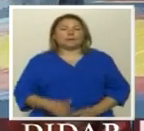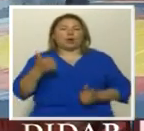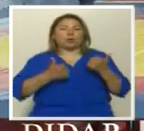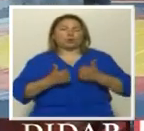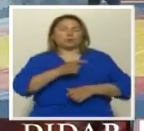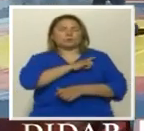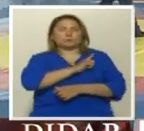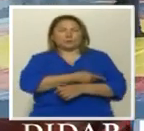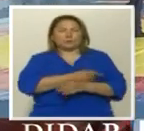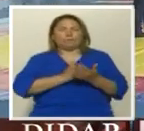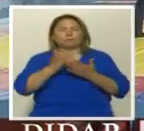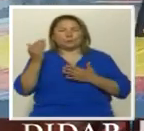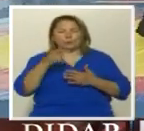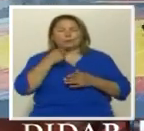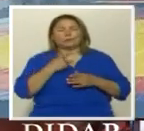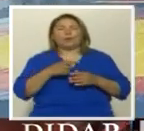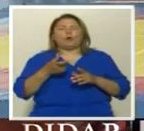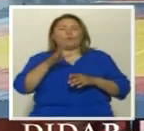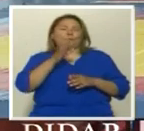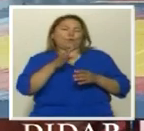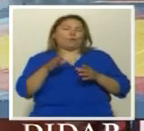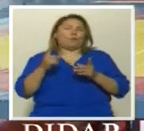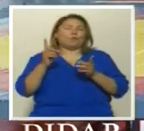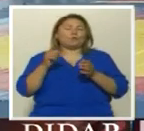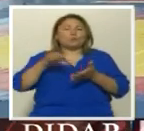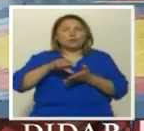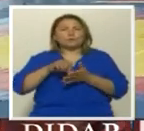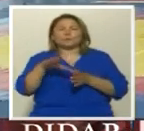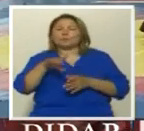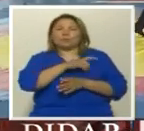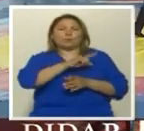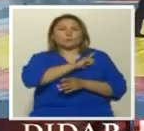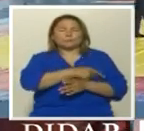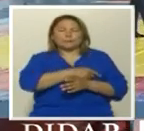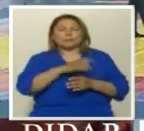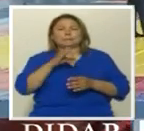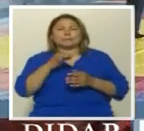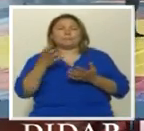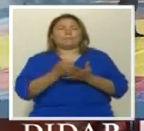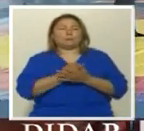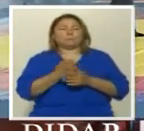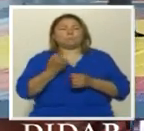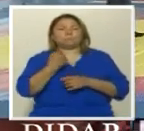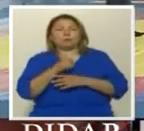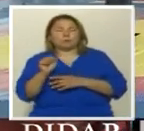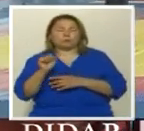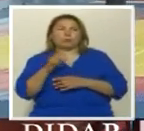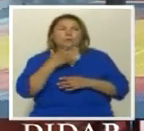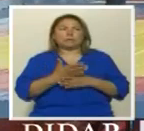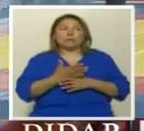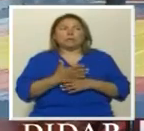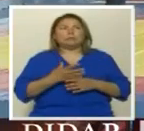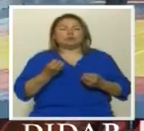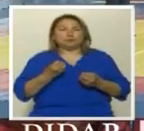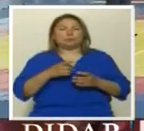Конкуренция на соревнованиях высокая. Соперники очень сильны. Я вышел против бойца по имени Сарсен. Одержал над ним победу с явным преимуществом. Мы